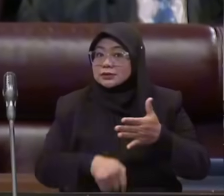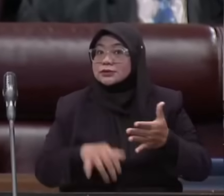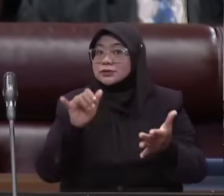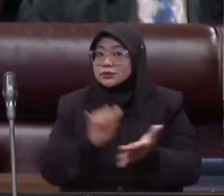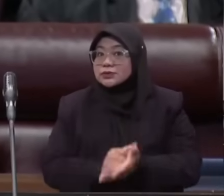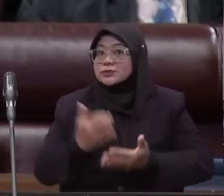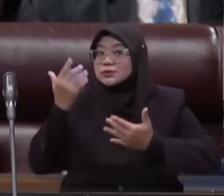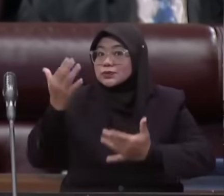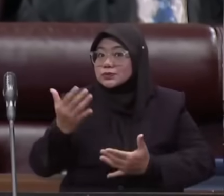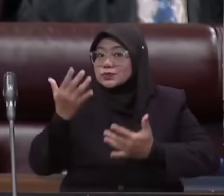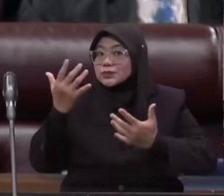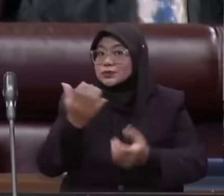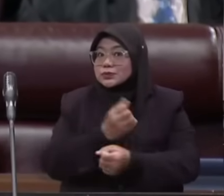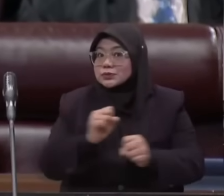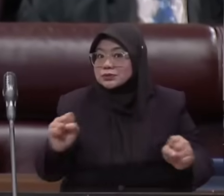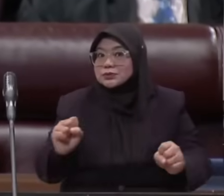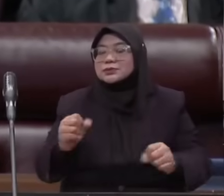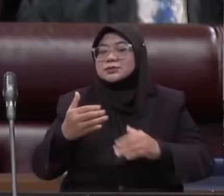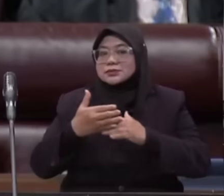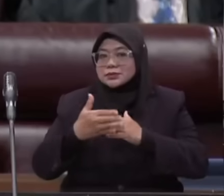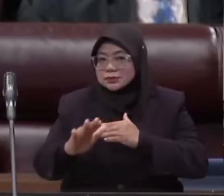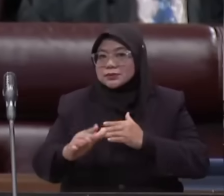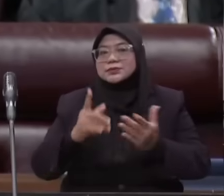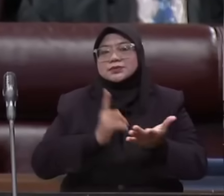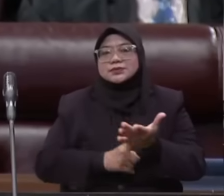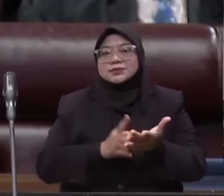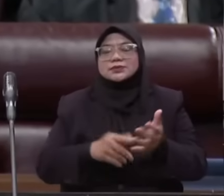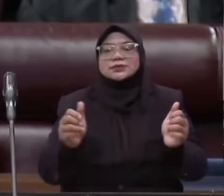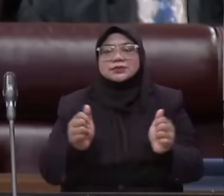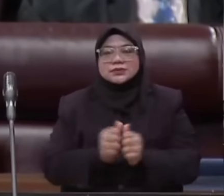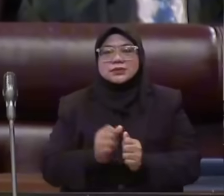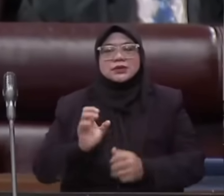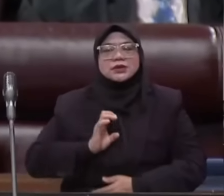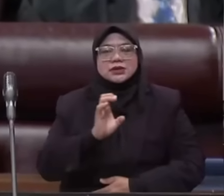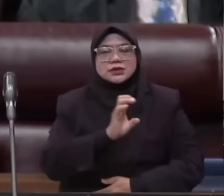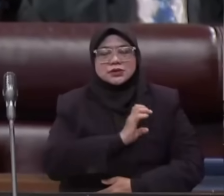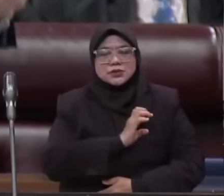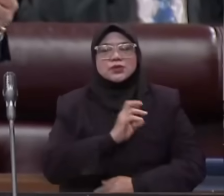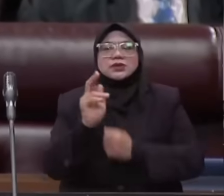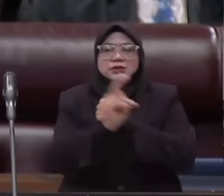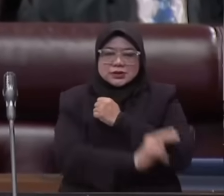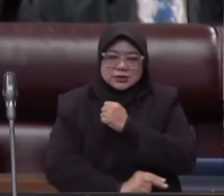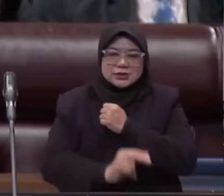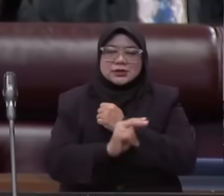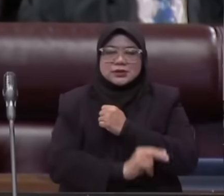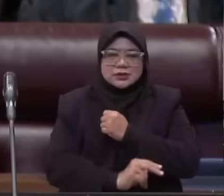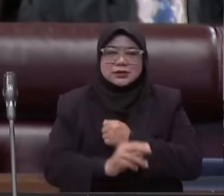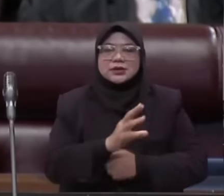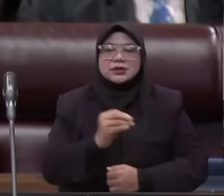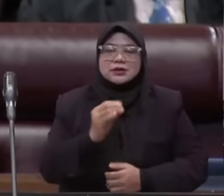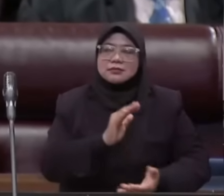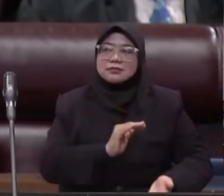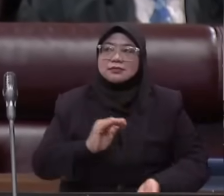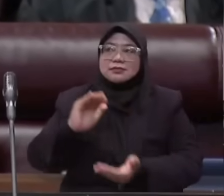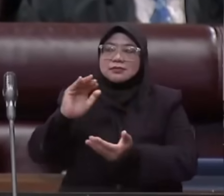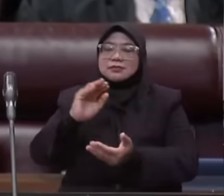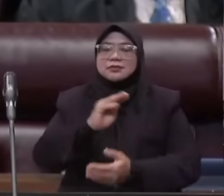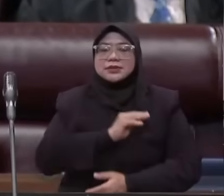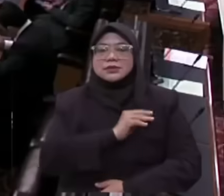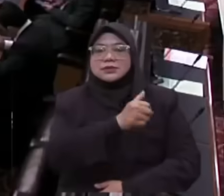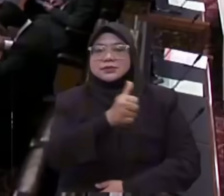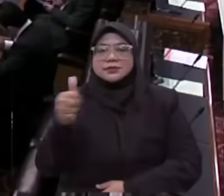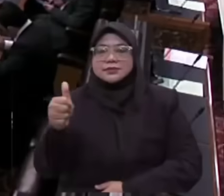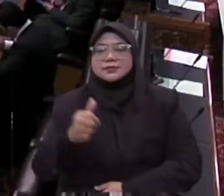tunggu nanti bila Ee kita siap eee selepas hasil perbincangan dengan ekskul ekskul kerajaan negeri dan saya bawa ke jemaah menteri nah